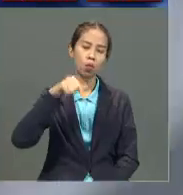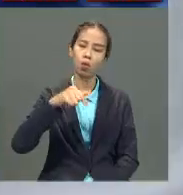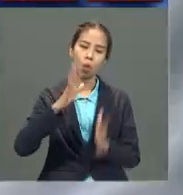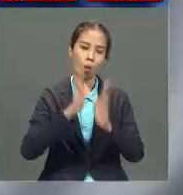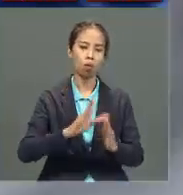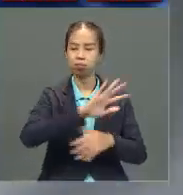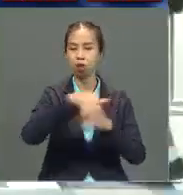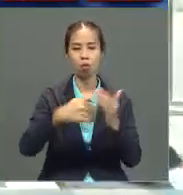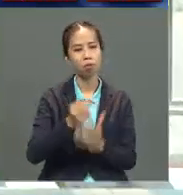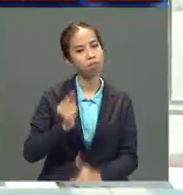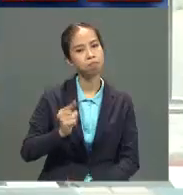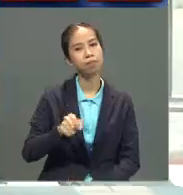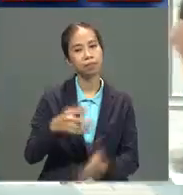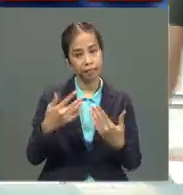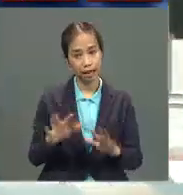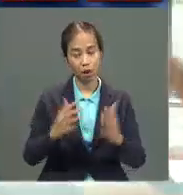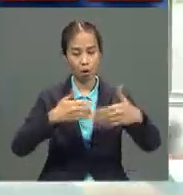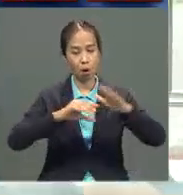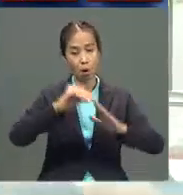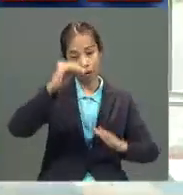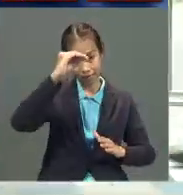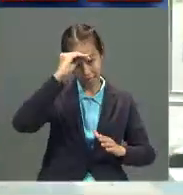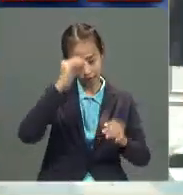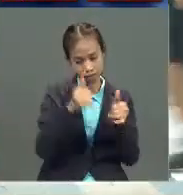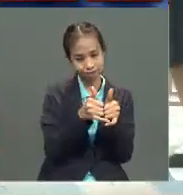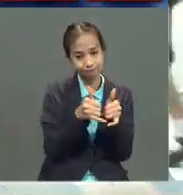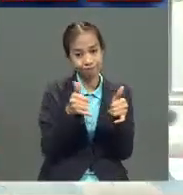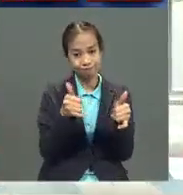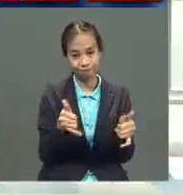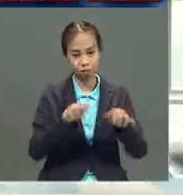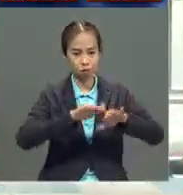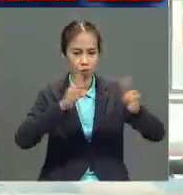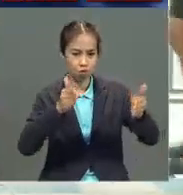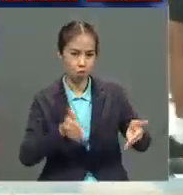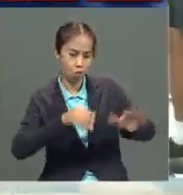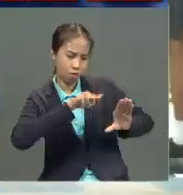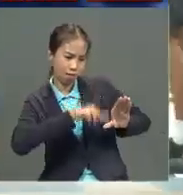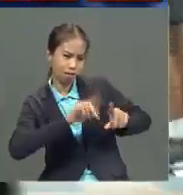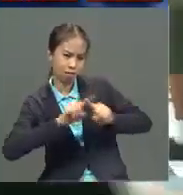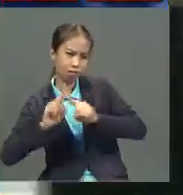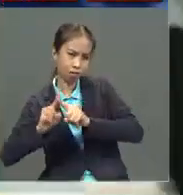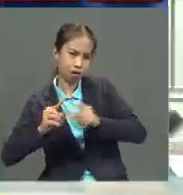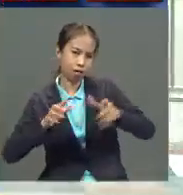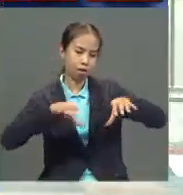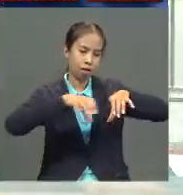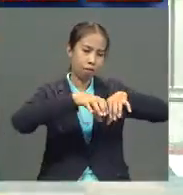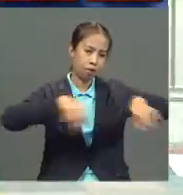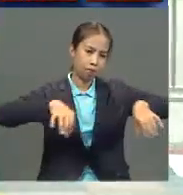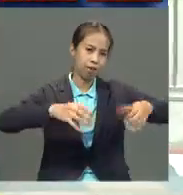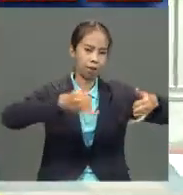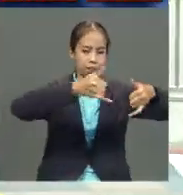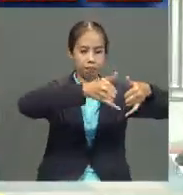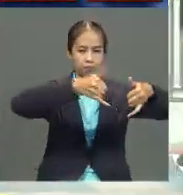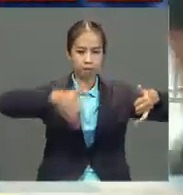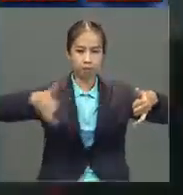สำหรับเรื่องของการเว้นระยะห่างในห้องเรียนก็จะมีการจัดโต๊ะเก้าอี้ขยายเต็มห้องเรียนนะคะเพื่อที่